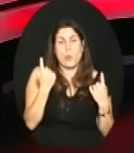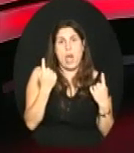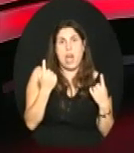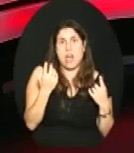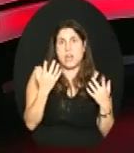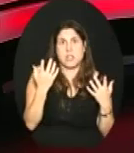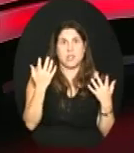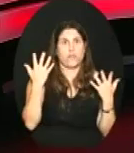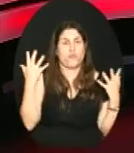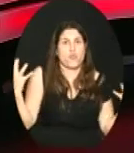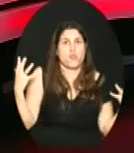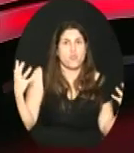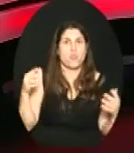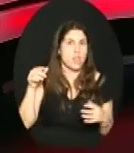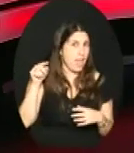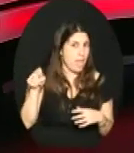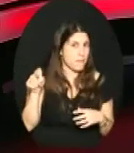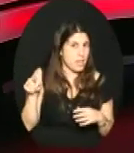הם התפיידו מהאזור?